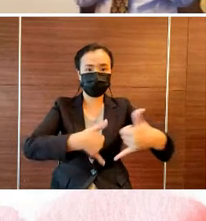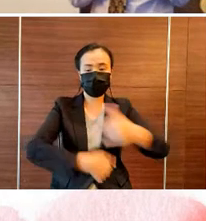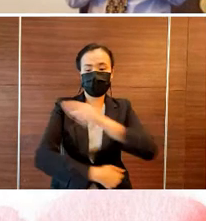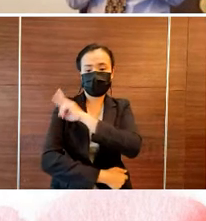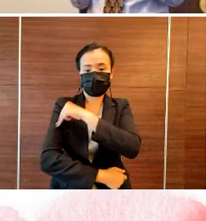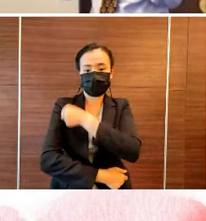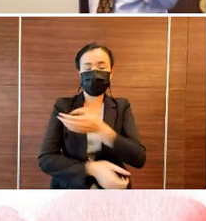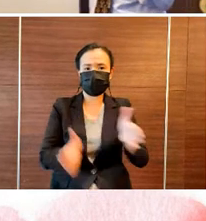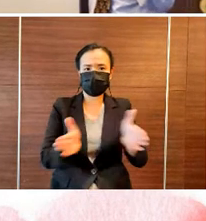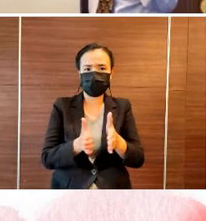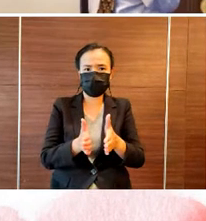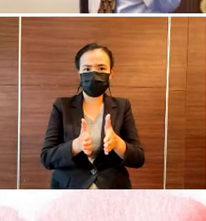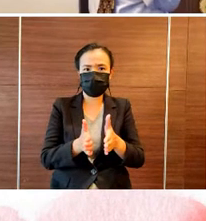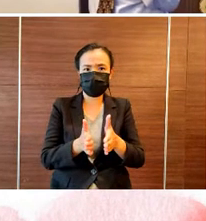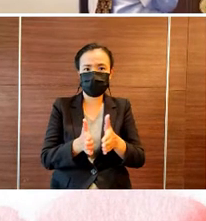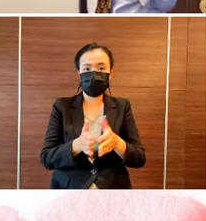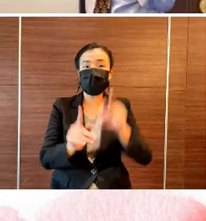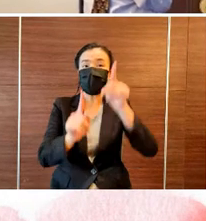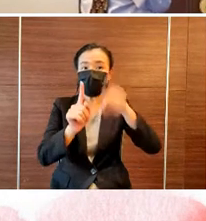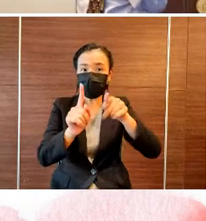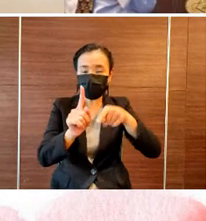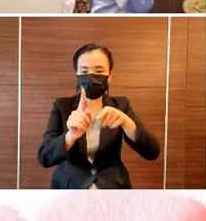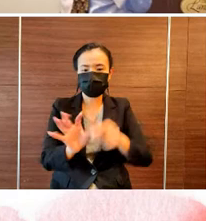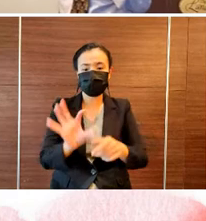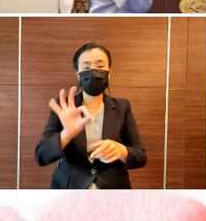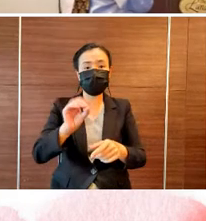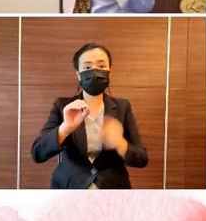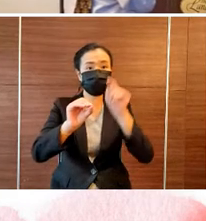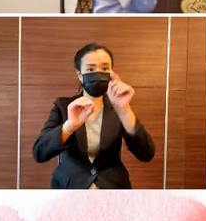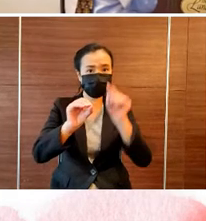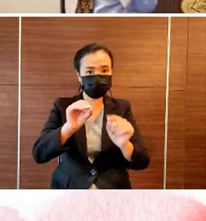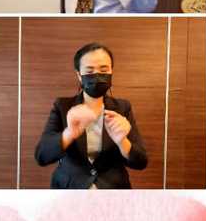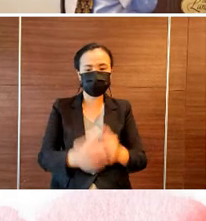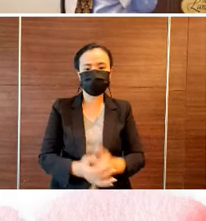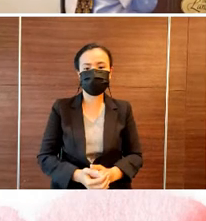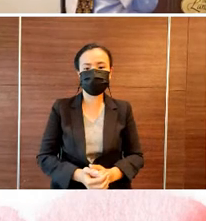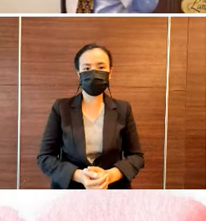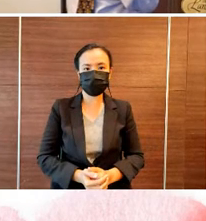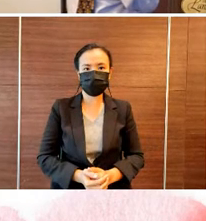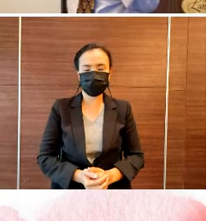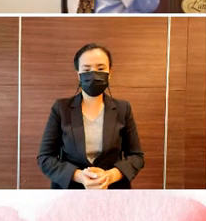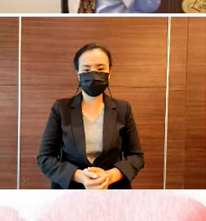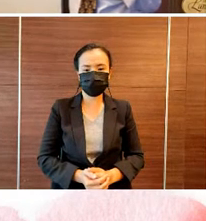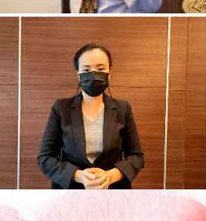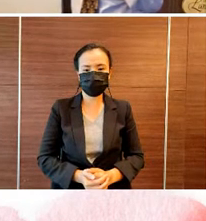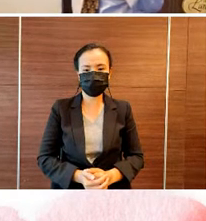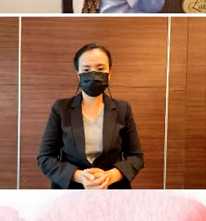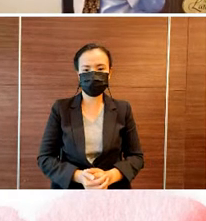ยนะครับเกือบ 4,000 คน 90% เป็น